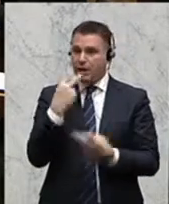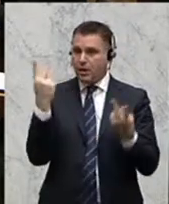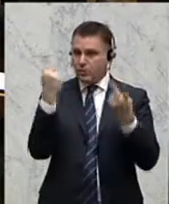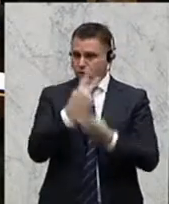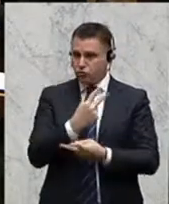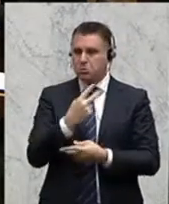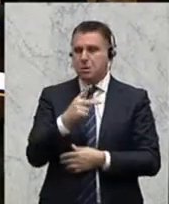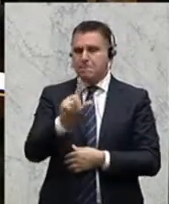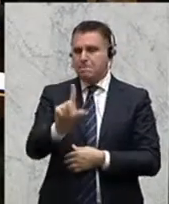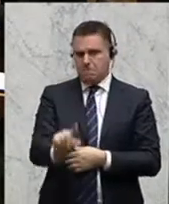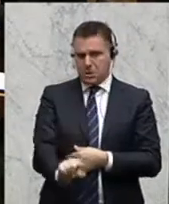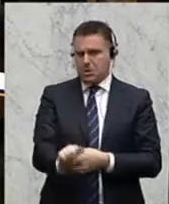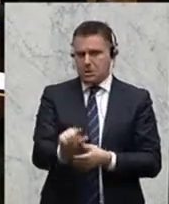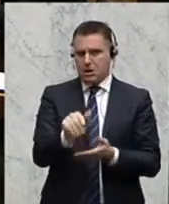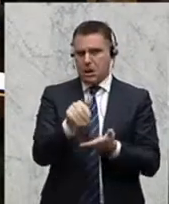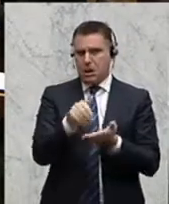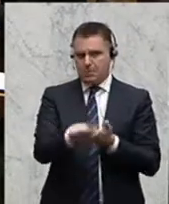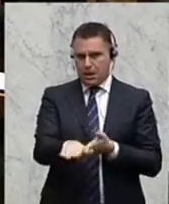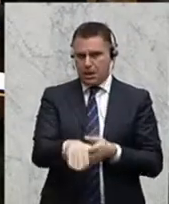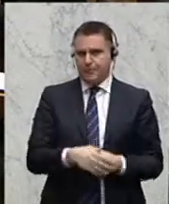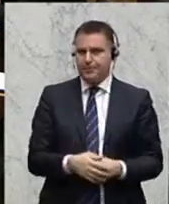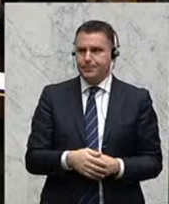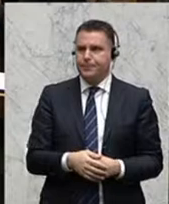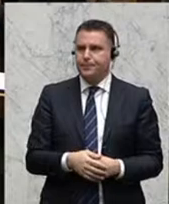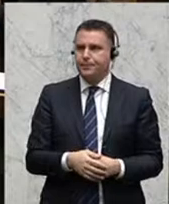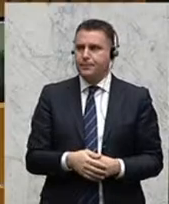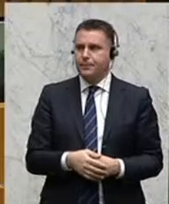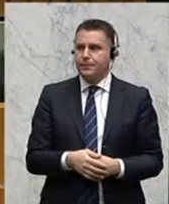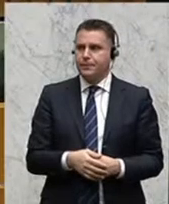dafür? Das ist die Minderheit. Der Antrag ist abgelehnt.